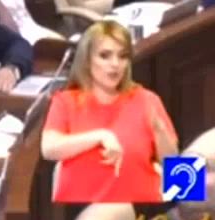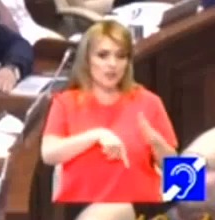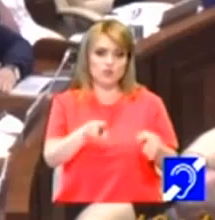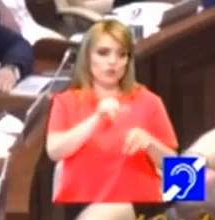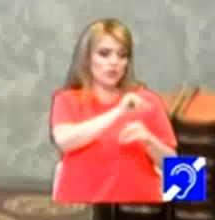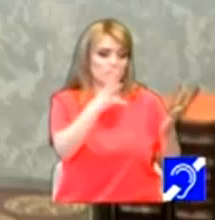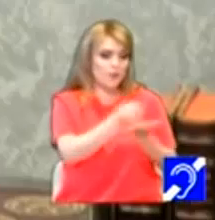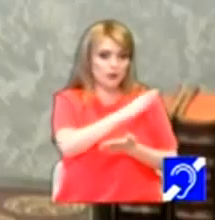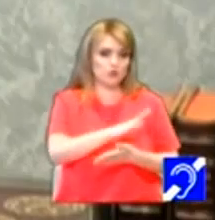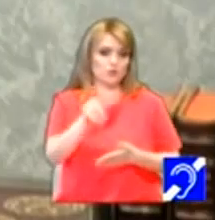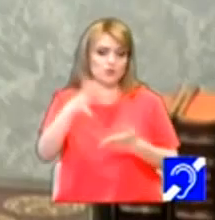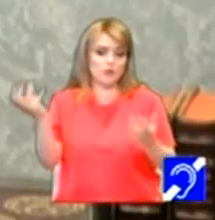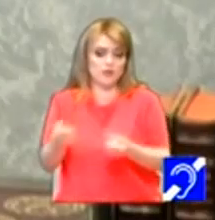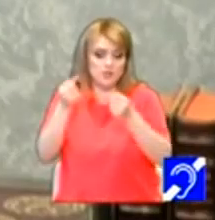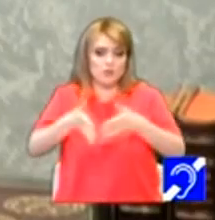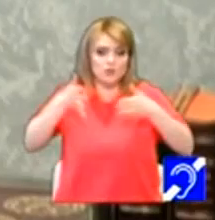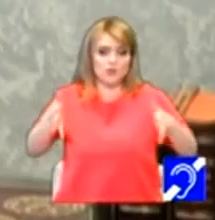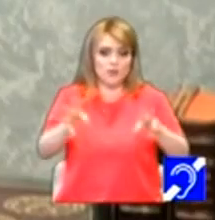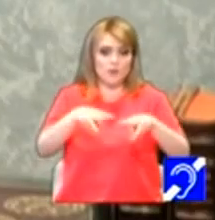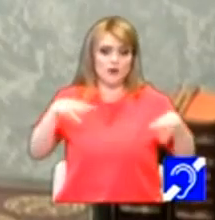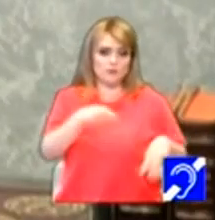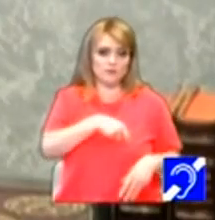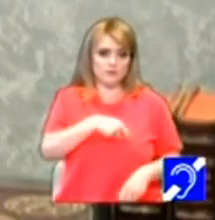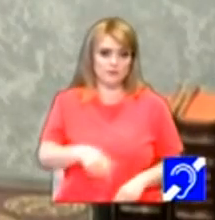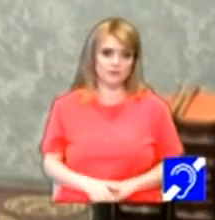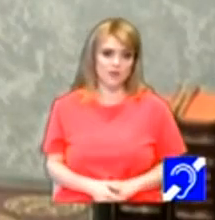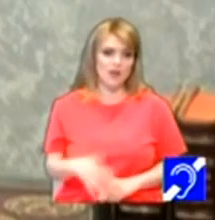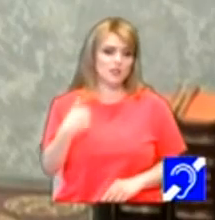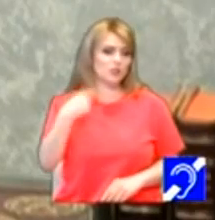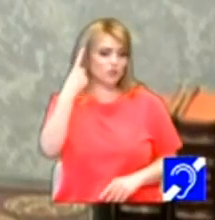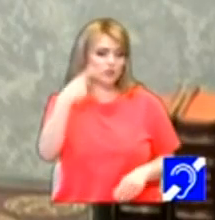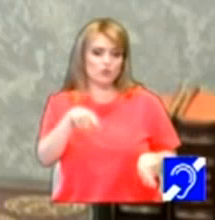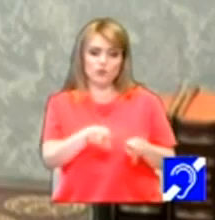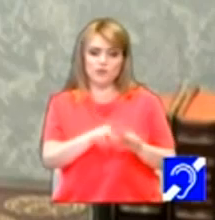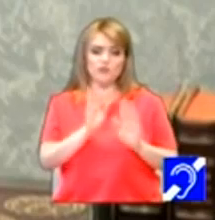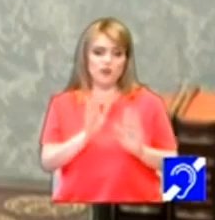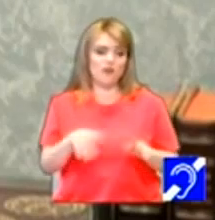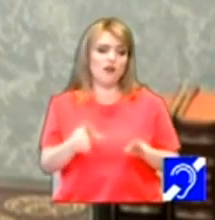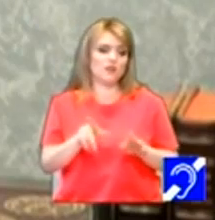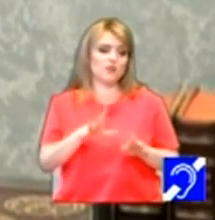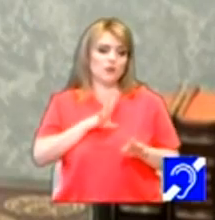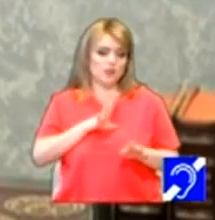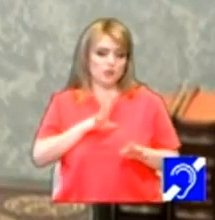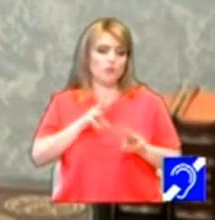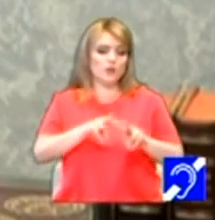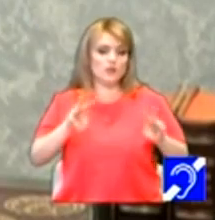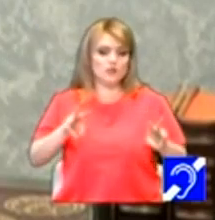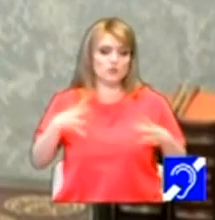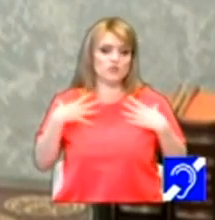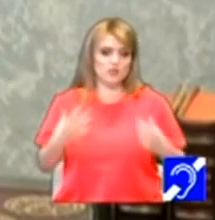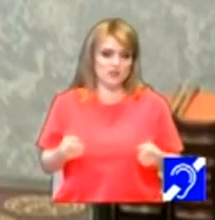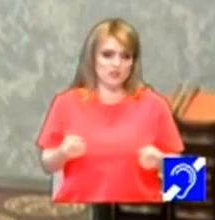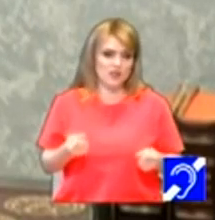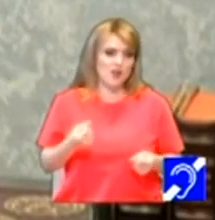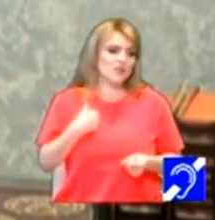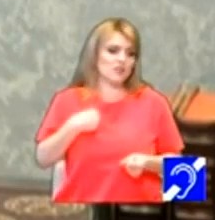din Parlament. Cel mai probabil va fi soarta ca și cu moțiunea cu doamna ministru sănătății. Cel mai probabil